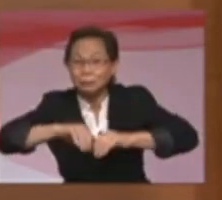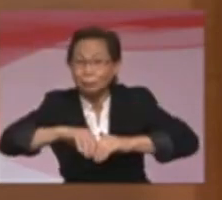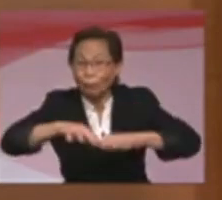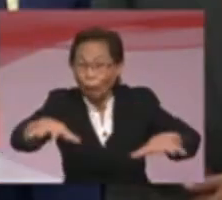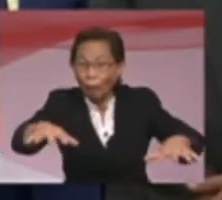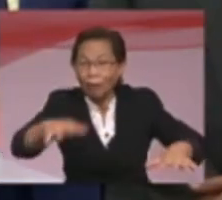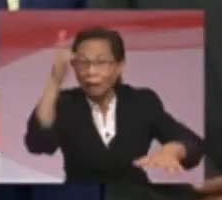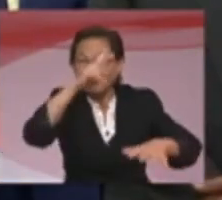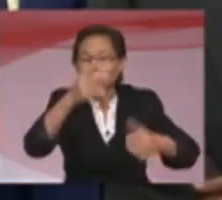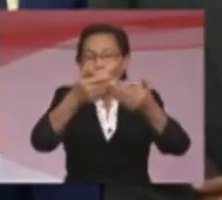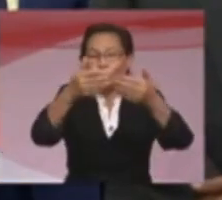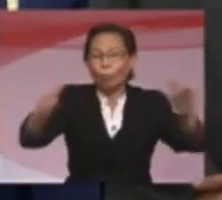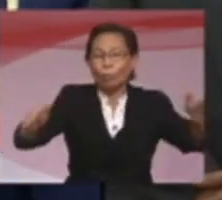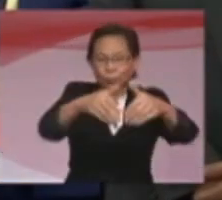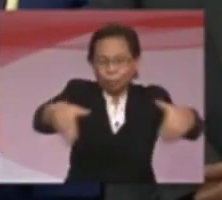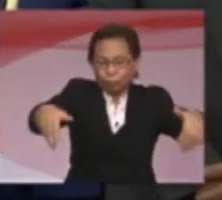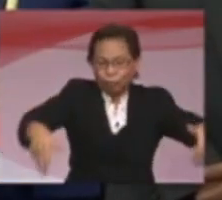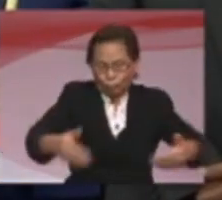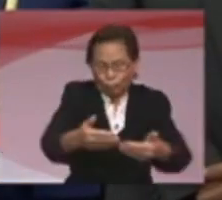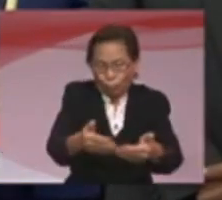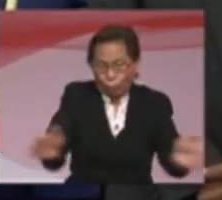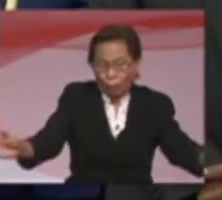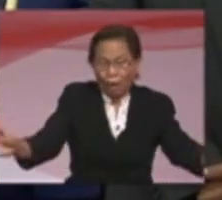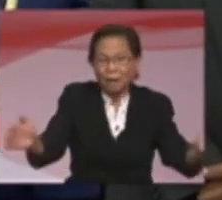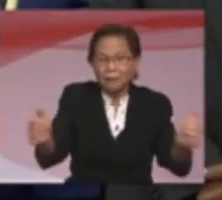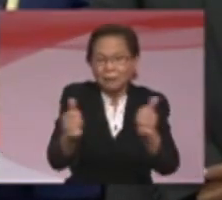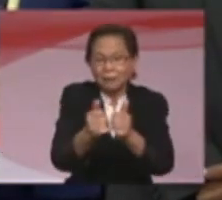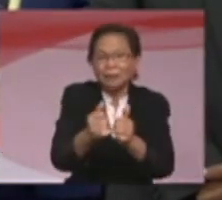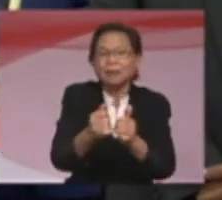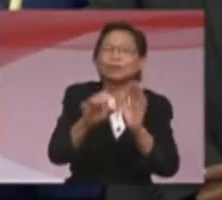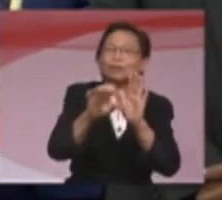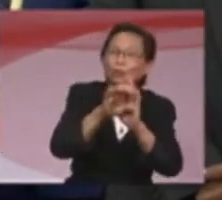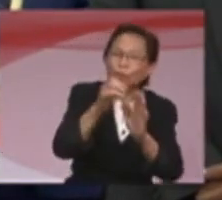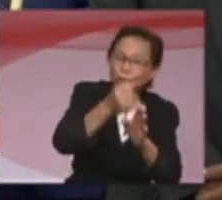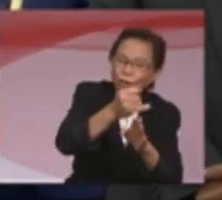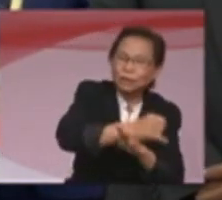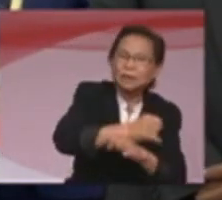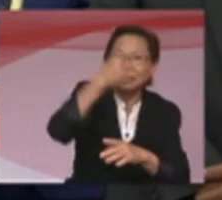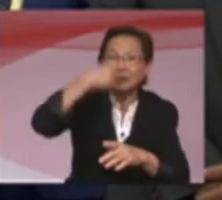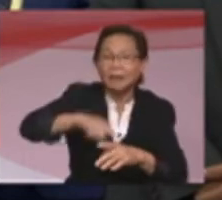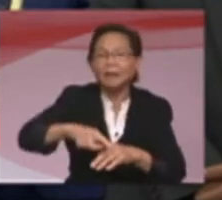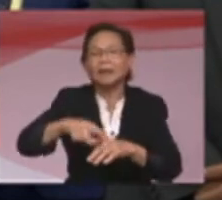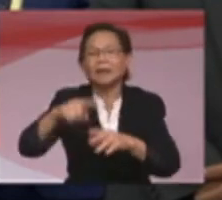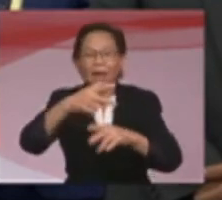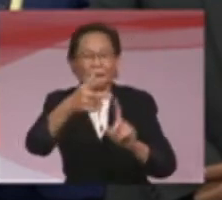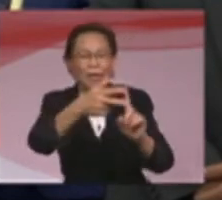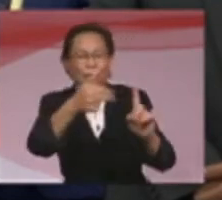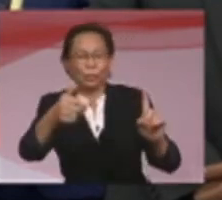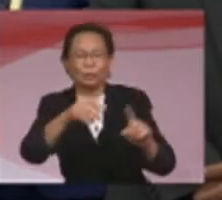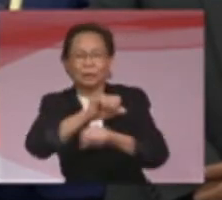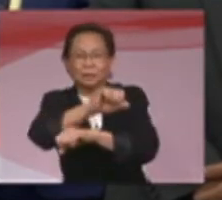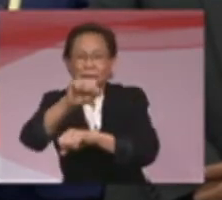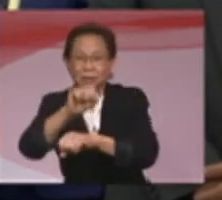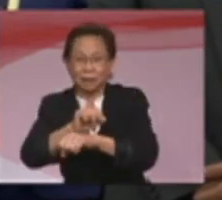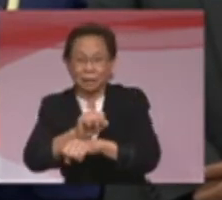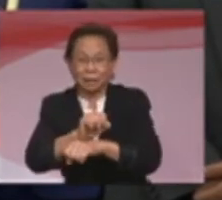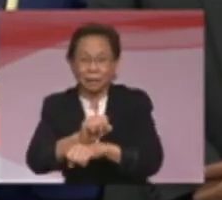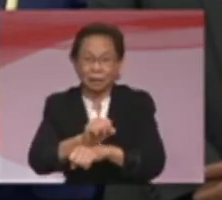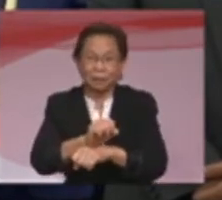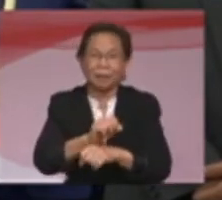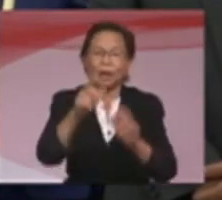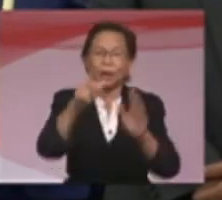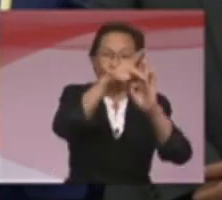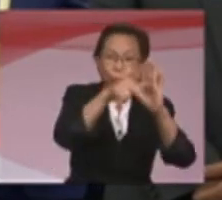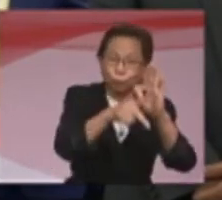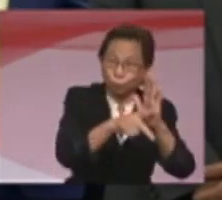kerajaan akan mempertimbangkan pembukaan sempadan negara contohnya dengan negara jiran seperti Thailand, Indonesia dan Singapura? Adakah SOP khusus akan disediakan